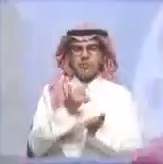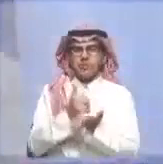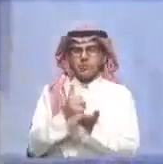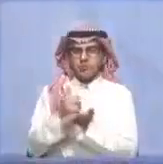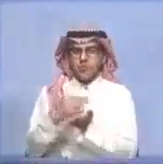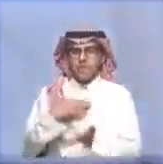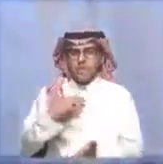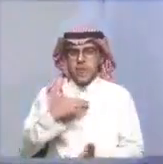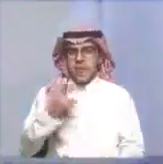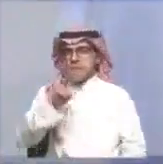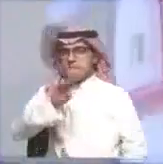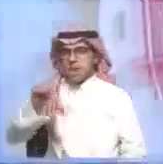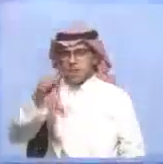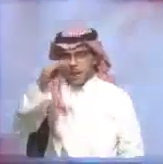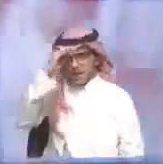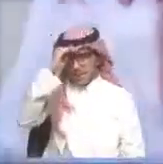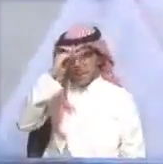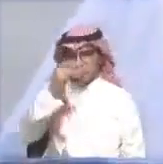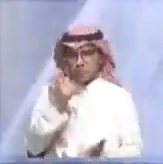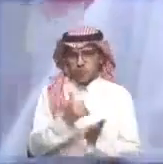مدنيين وعسكريين.